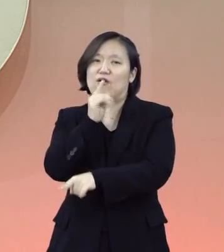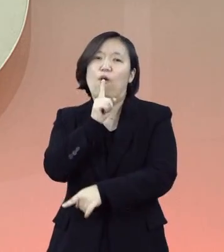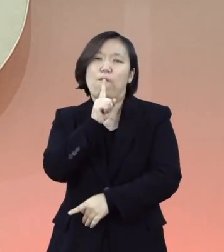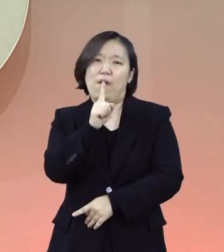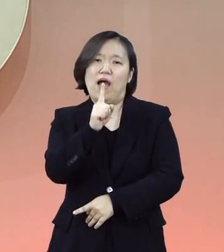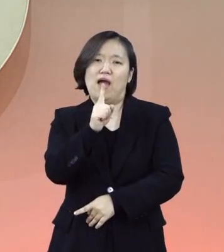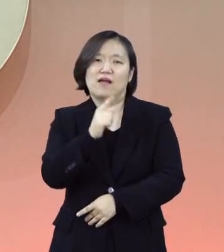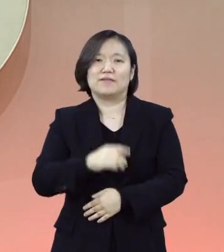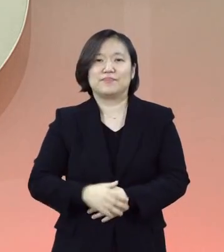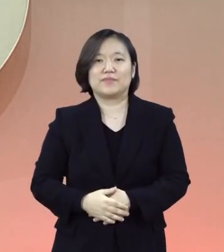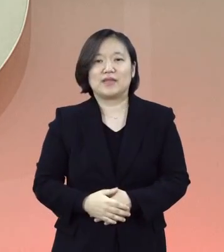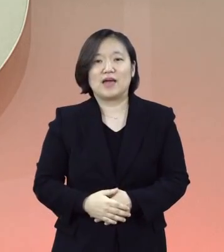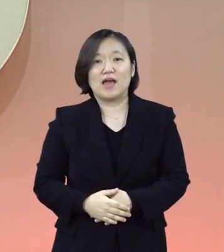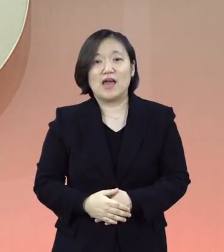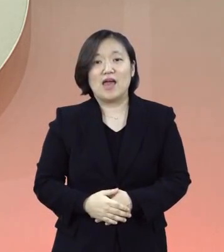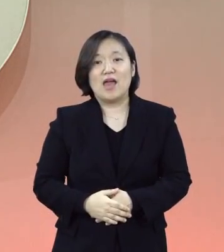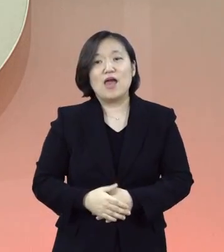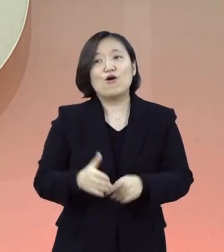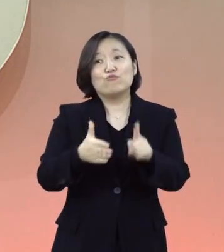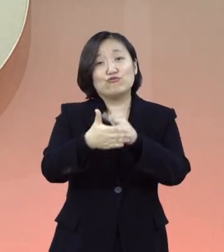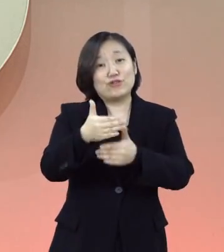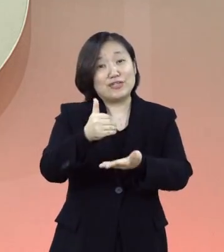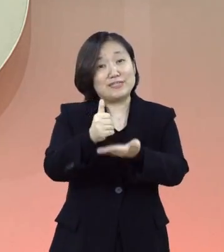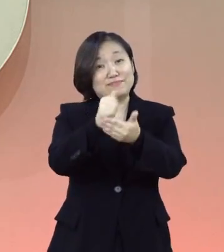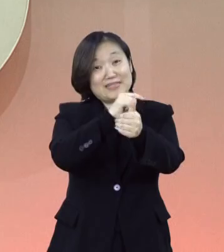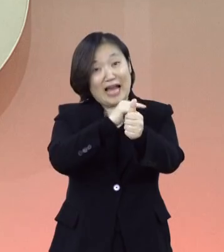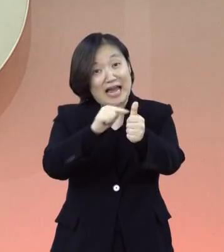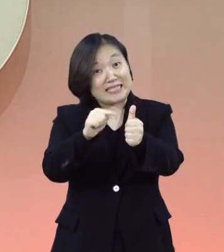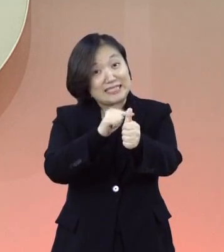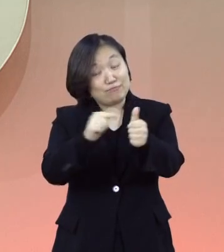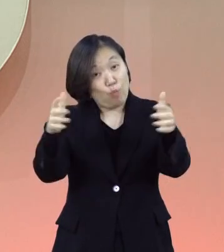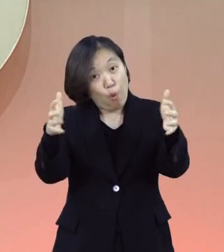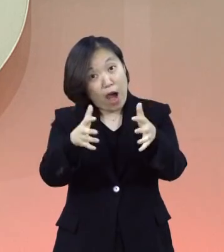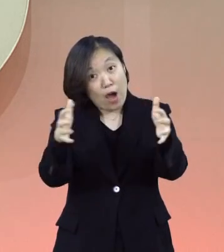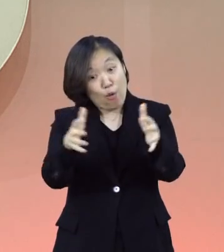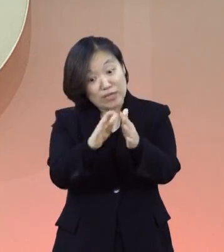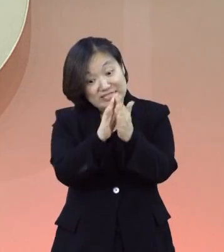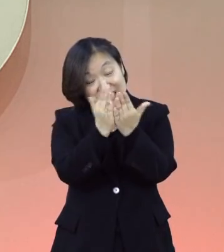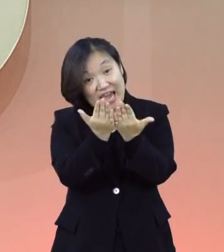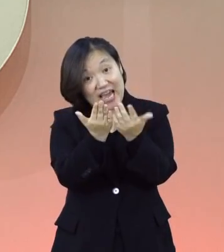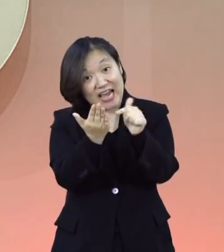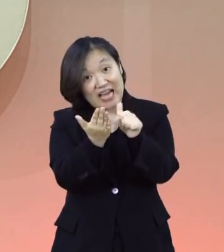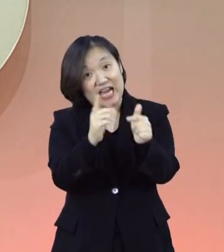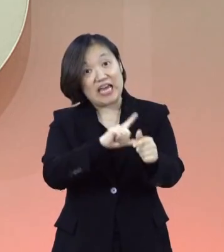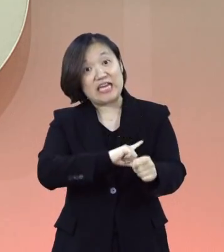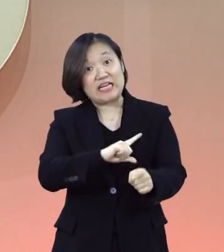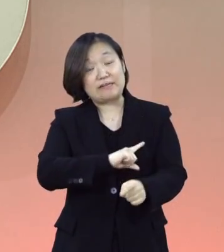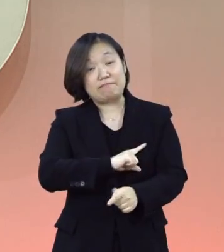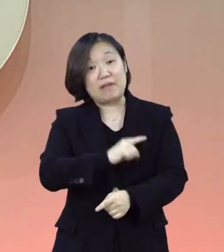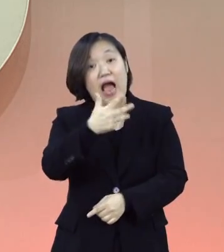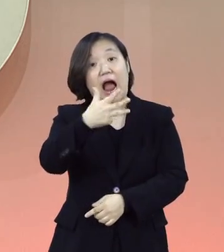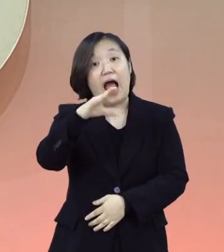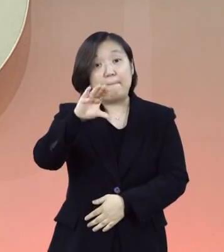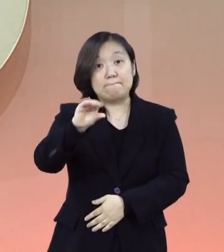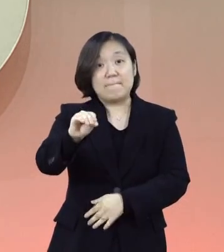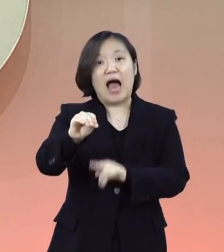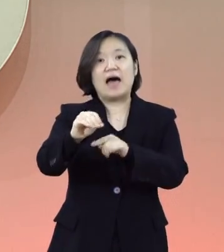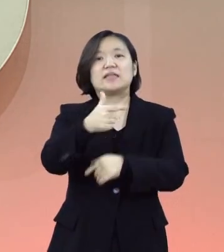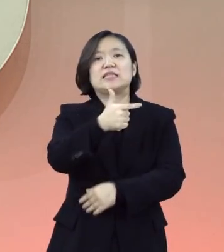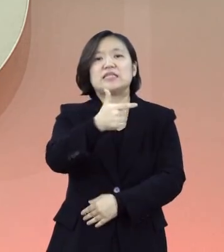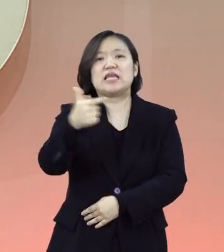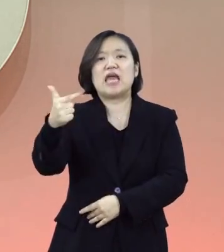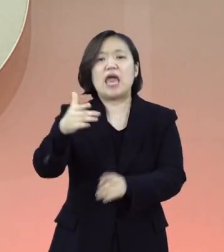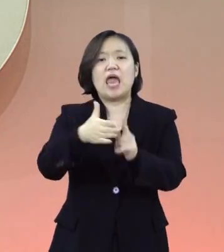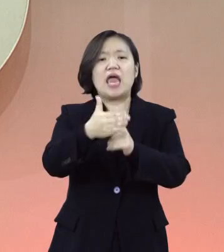우리 부처님의 가르침을 모아놓은 것을 팔만대장경이라고 하지 않습니까? 이